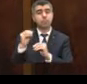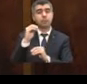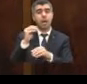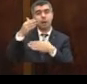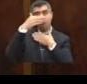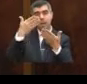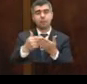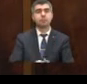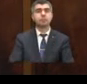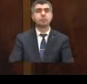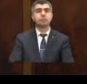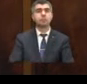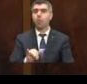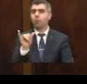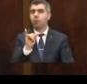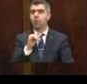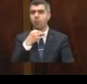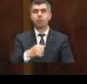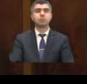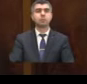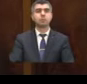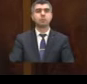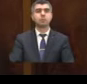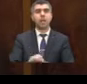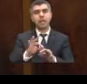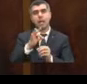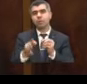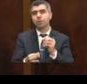المغرب. بفضل ماذا وصلنا لهذه